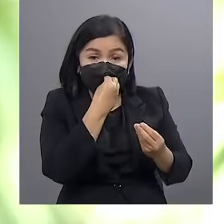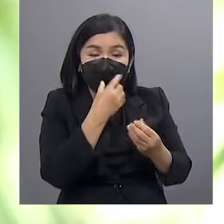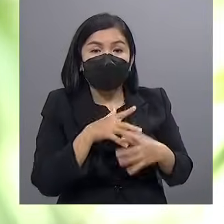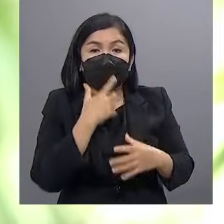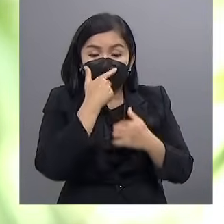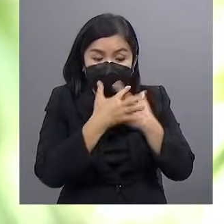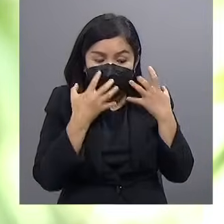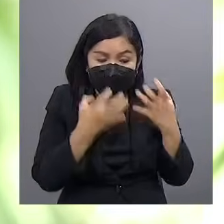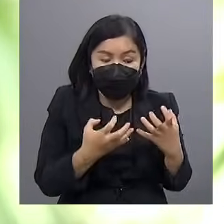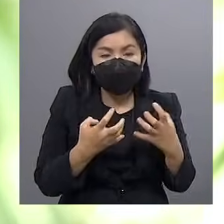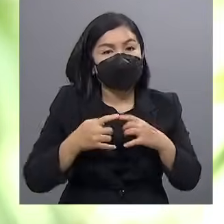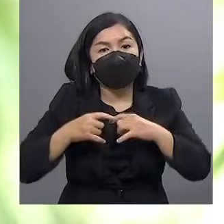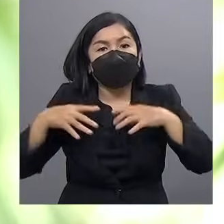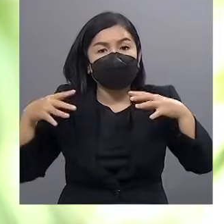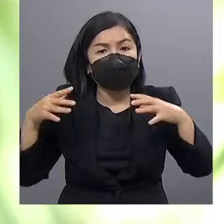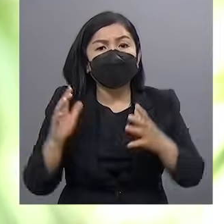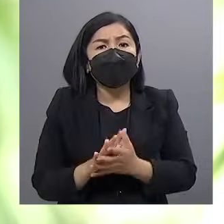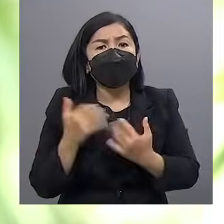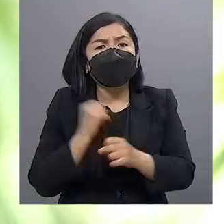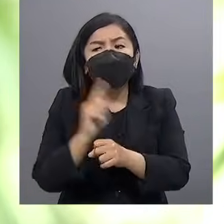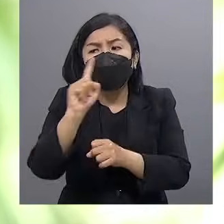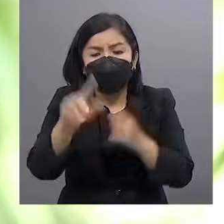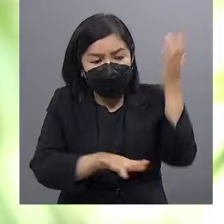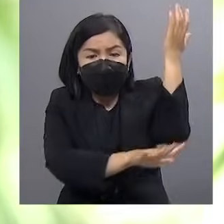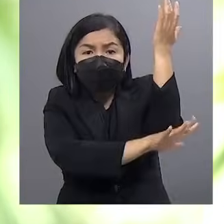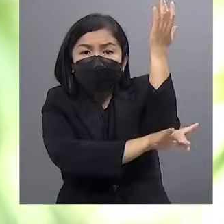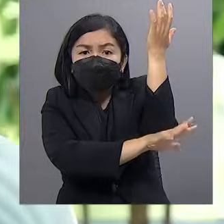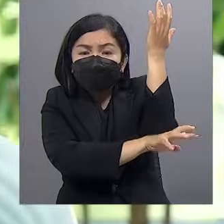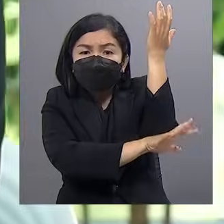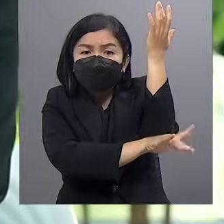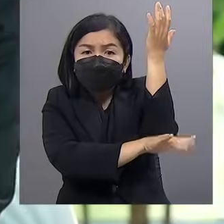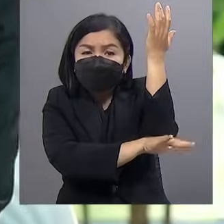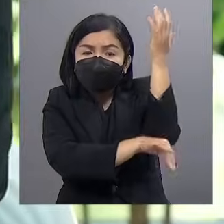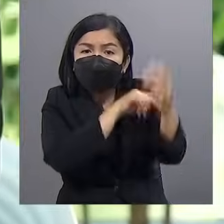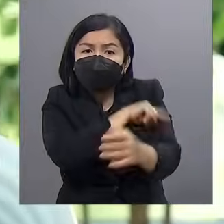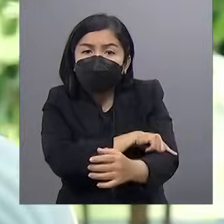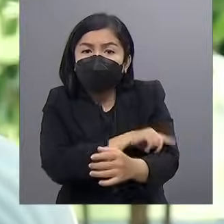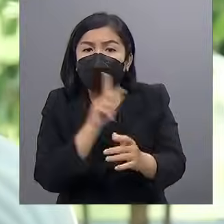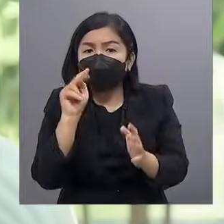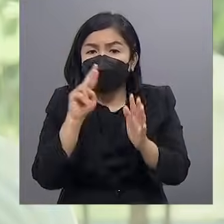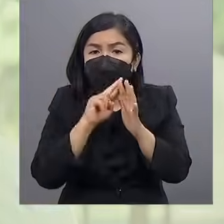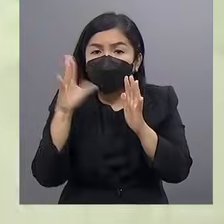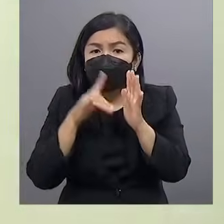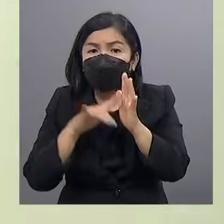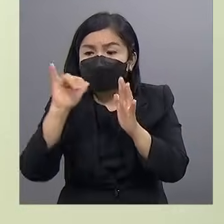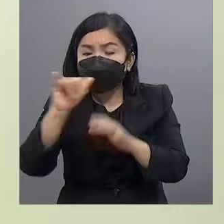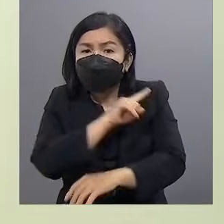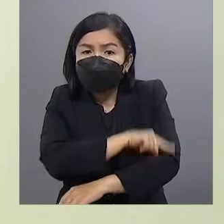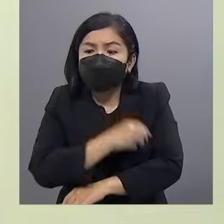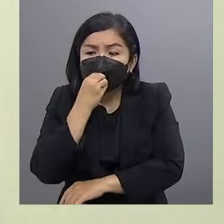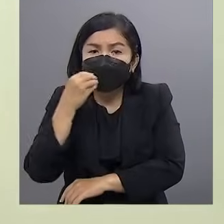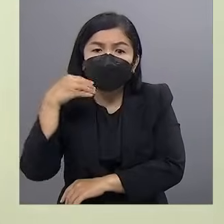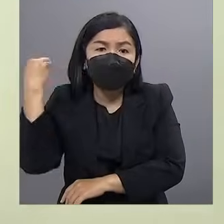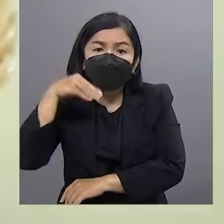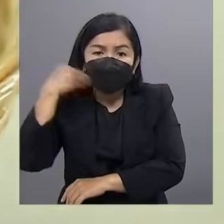เป็นที่นิยมเลยเรากินเป็นประจำกินนานๆได้ไหมคะคนไทยกินกระชายขาวเป็นประจำอยู่ก็มีอีกแล้วนะนอน